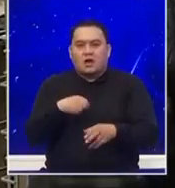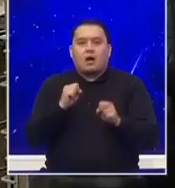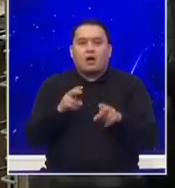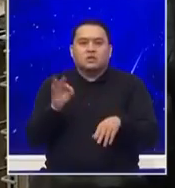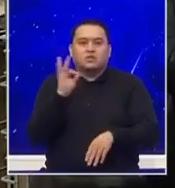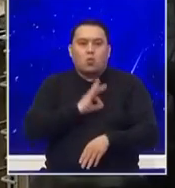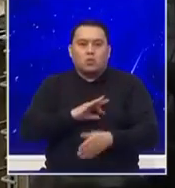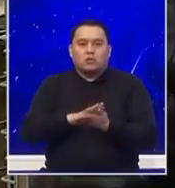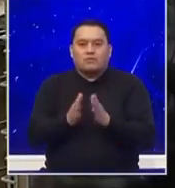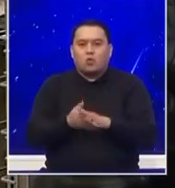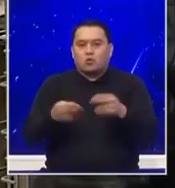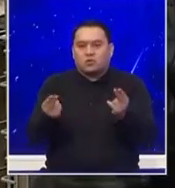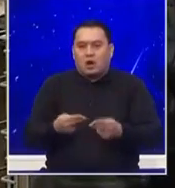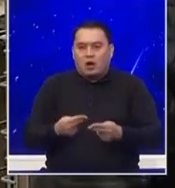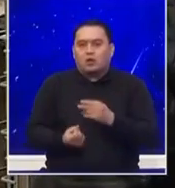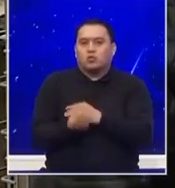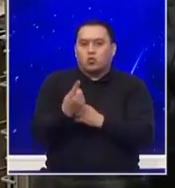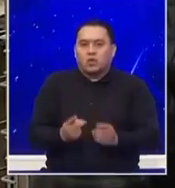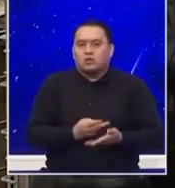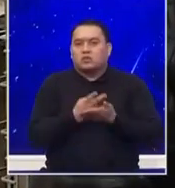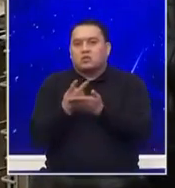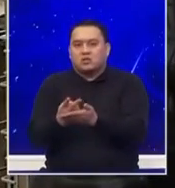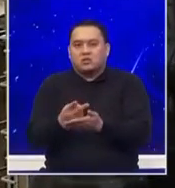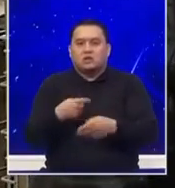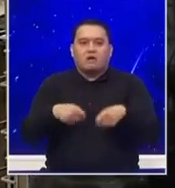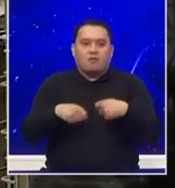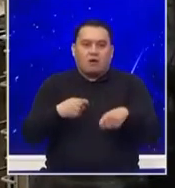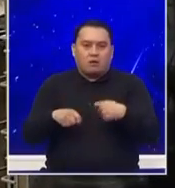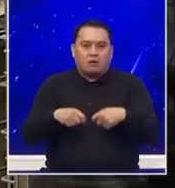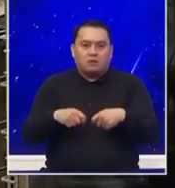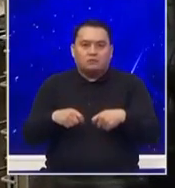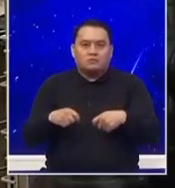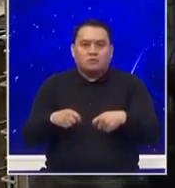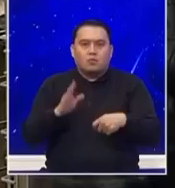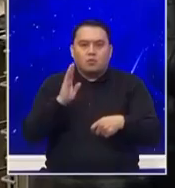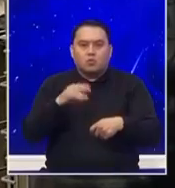как с кем договоры заключаются, откуда товары поставляются, качество товара. На все эти моменты